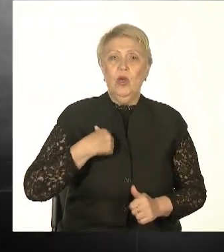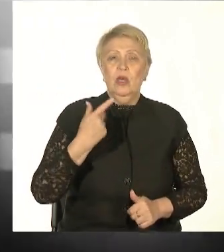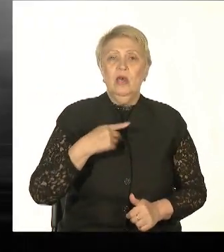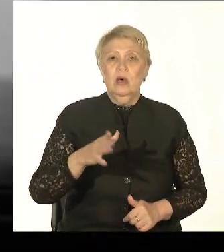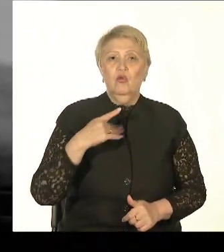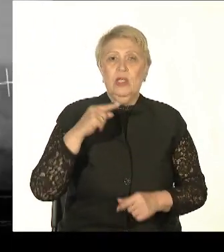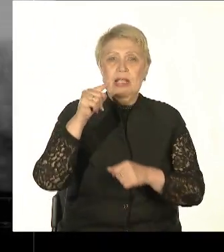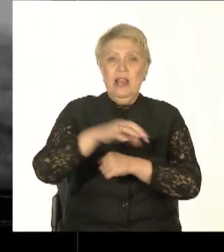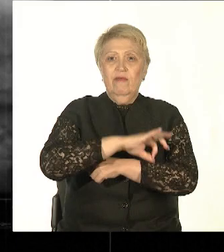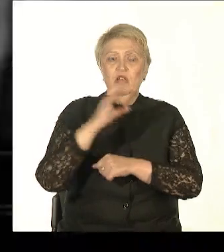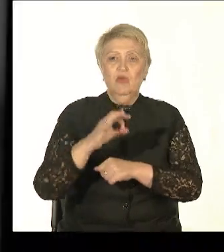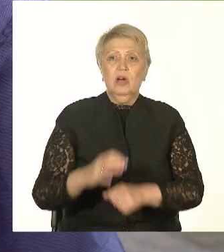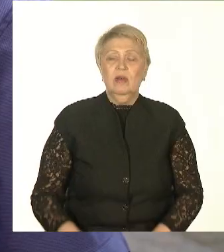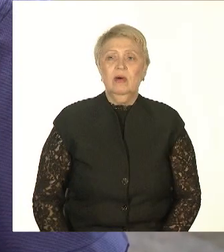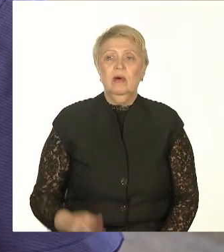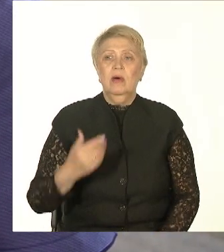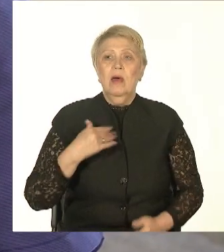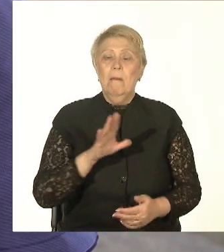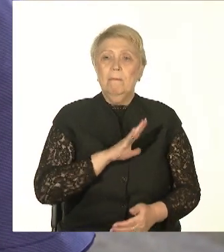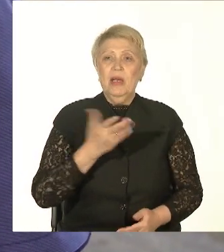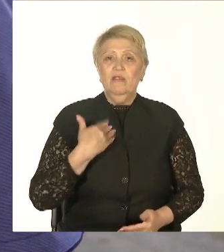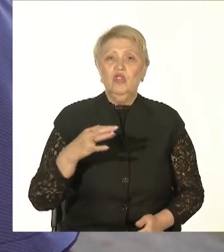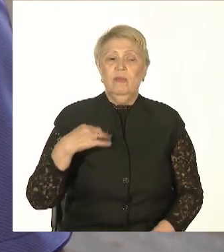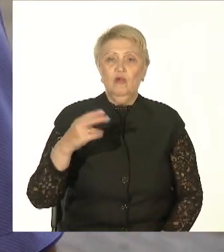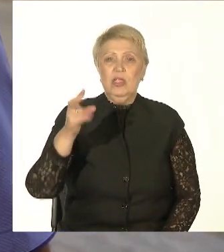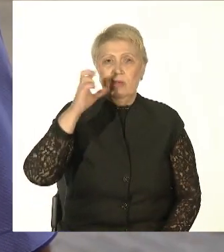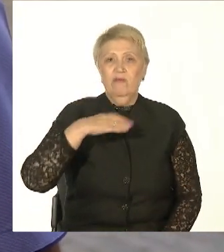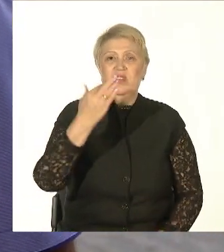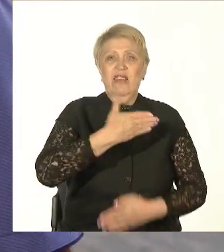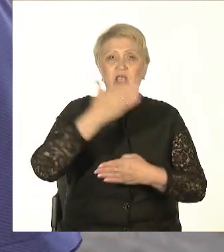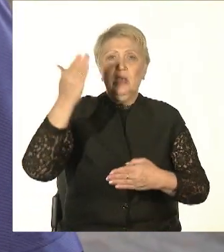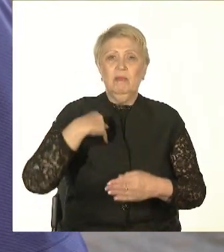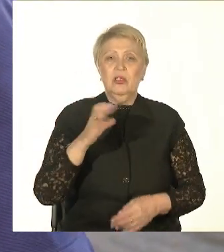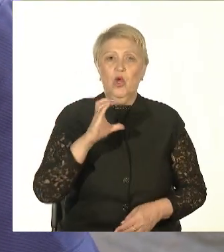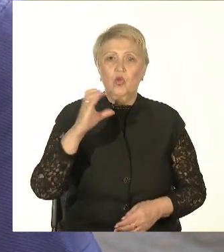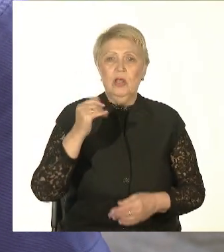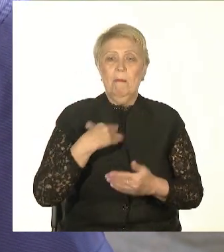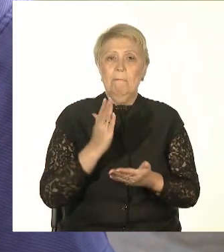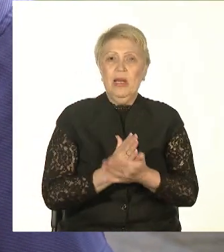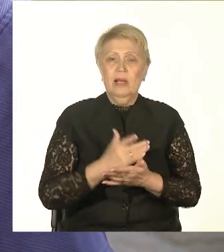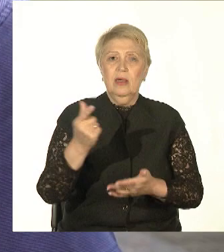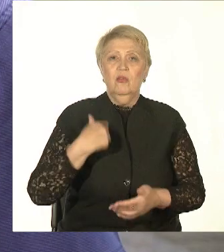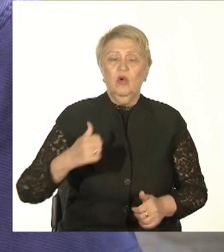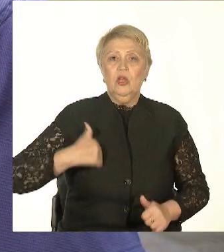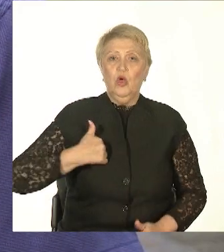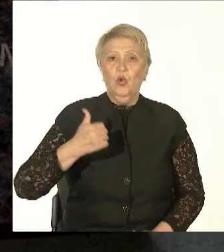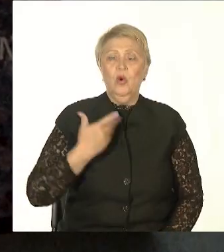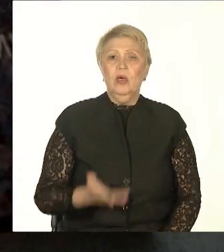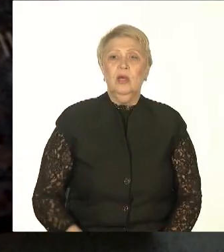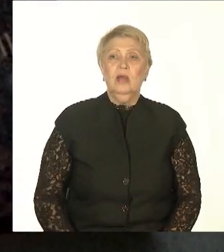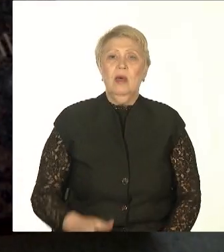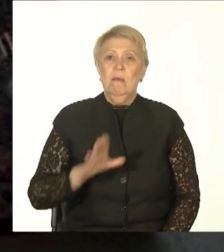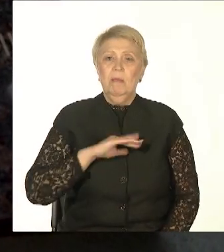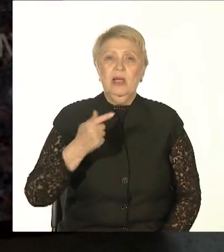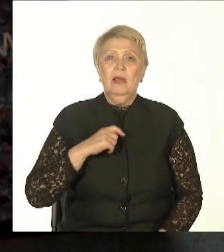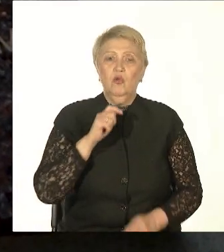в пограничных войсках нашего государства, ну, в Советском Союзе в то время, стали героями Советского Союза. Они были